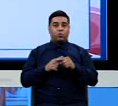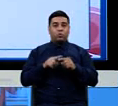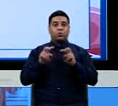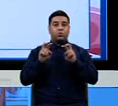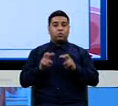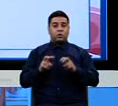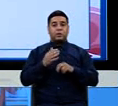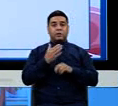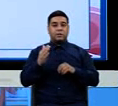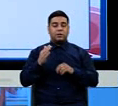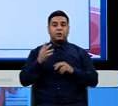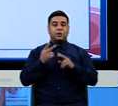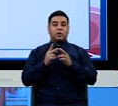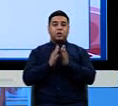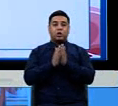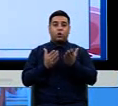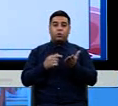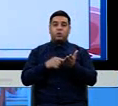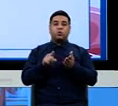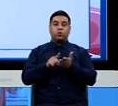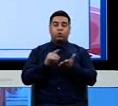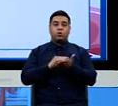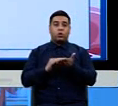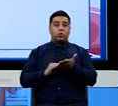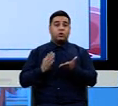Bu stullar sizni darsligingizda ham berilgan.